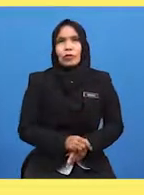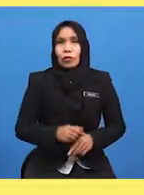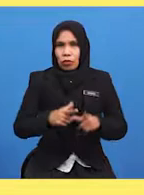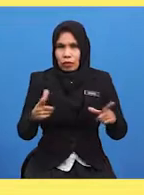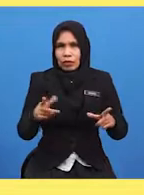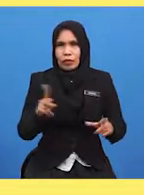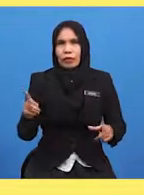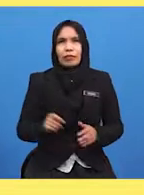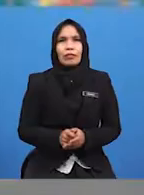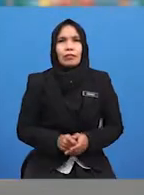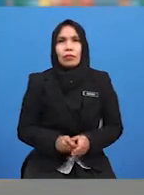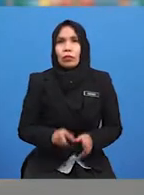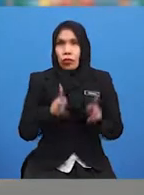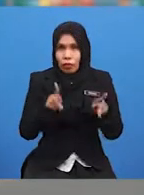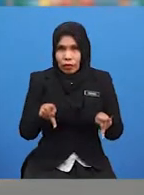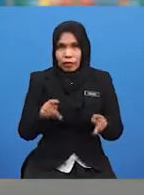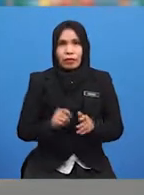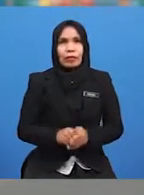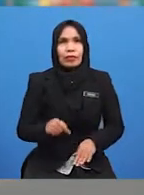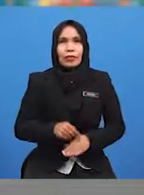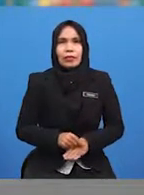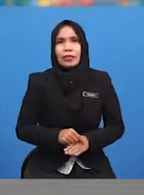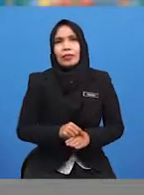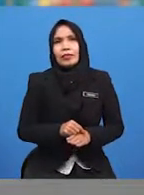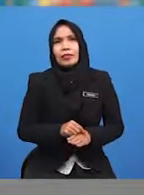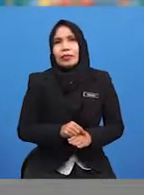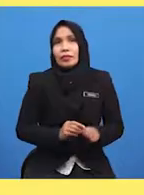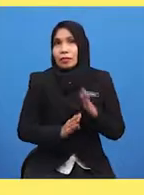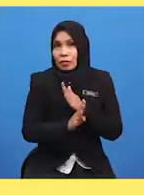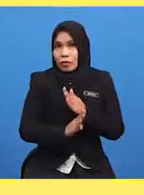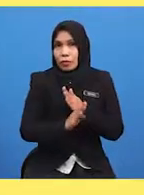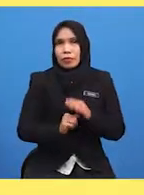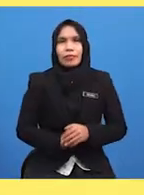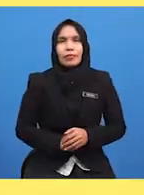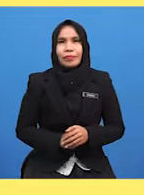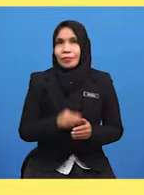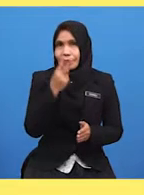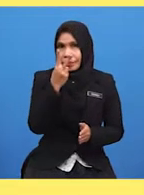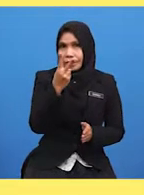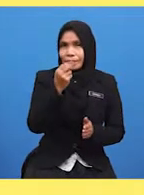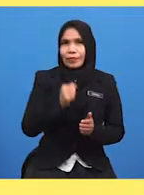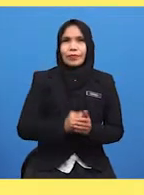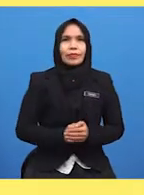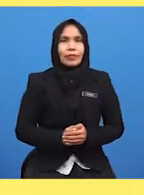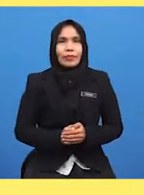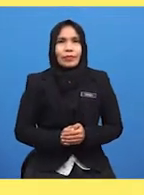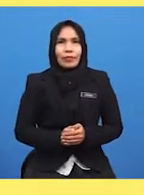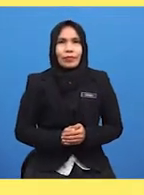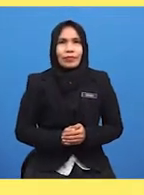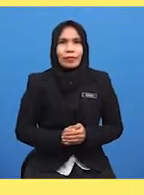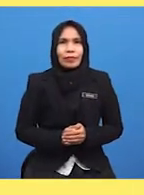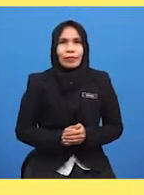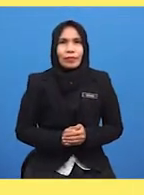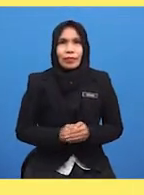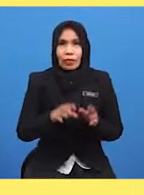di Slamet Coba murid-murid lihat pada paparan ini perhatikan simbol yang cek gunakan